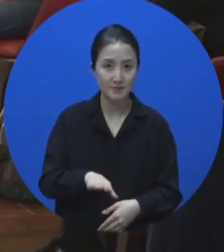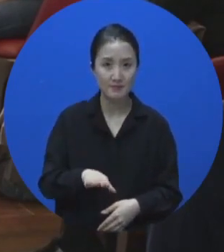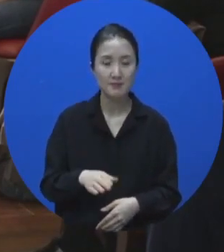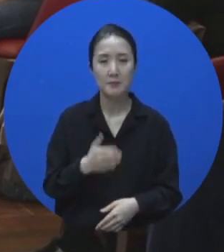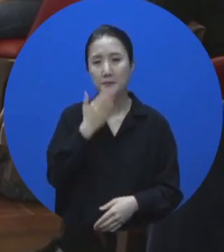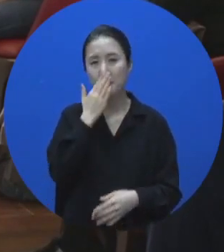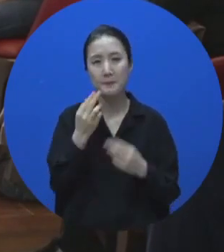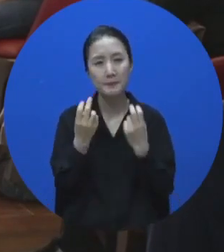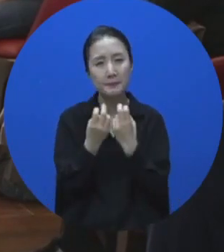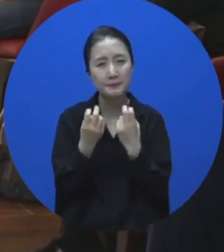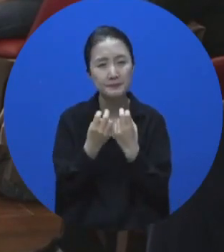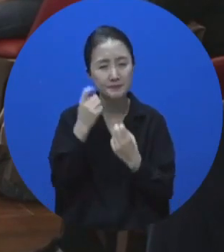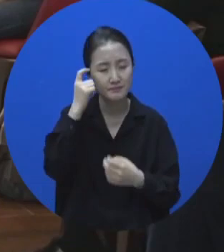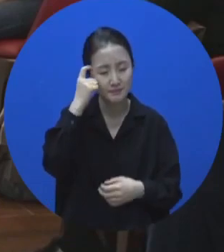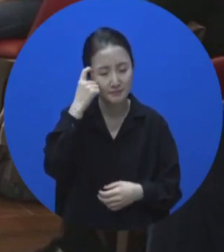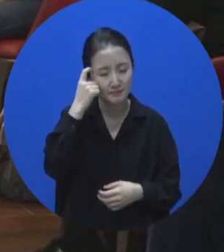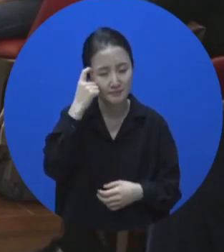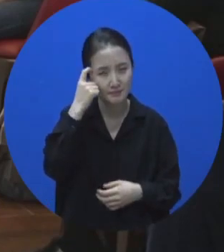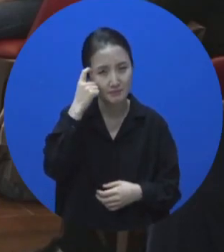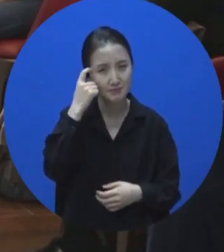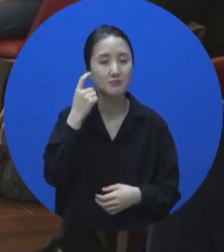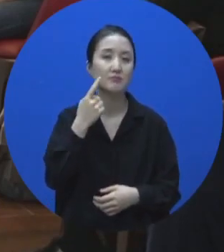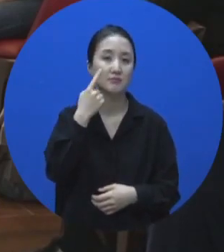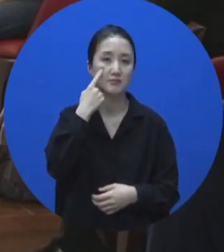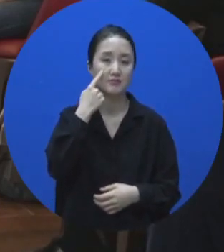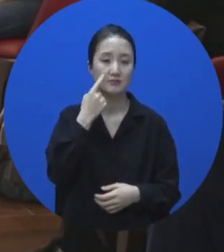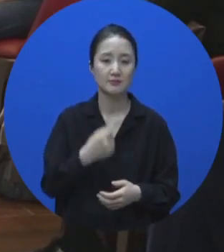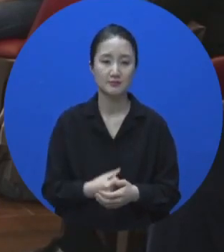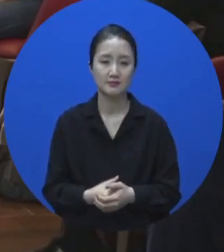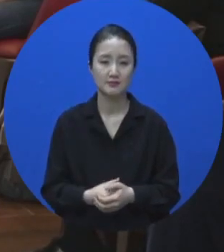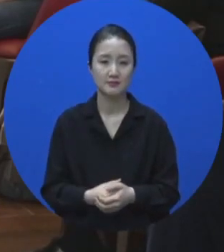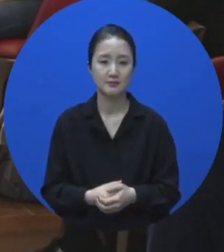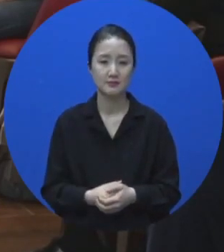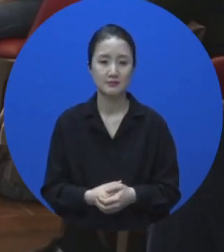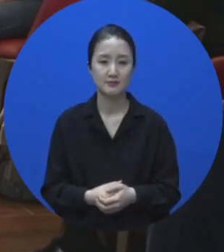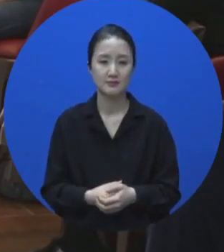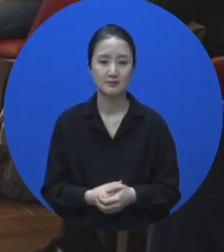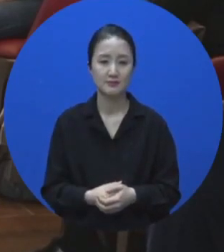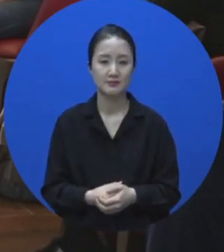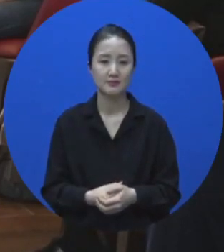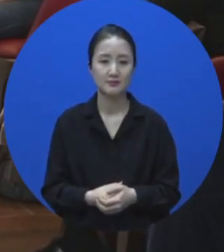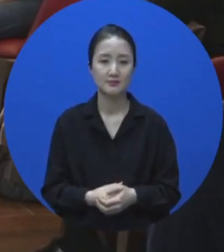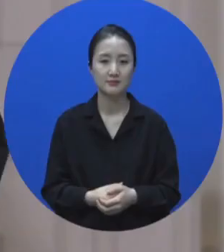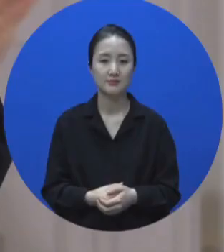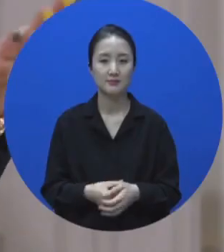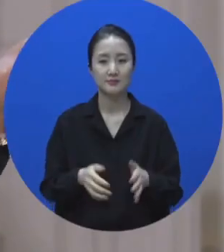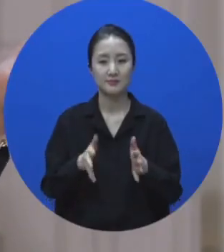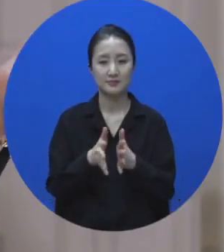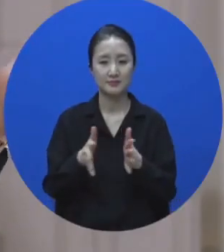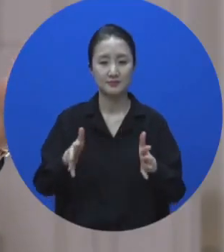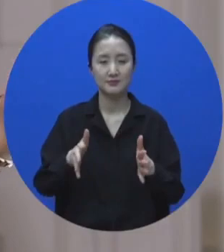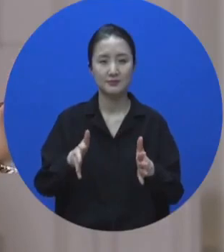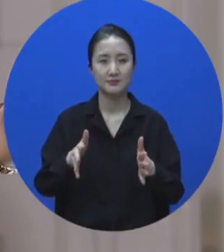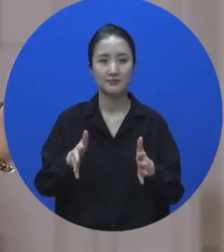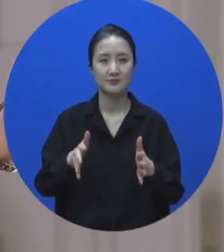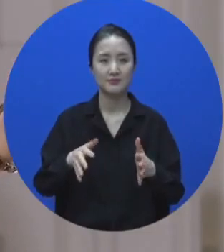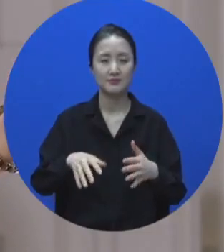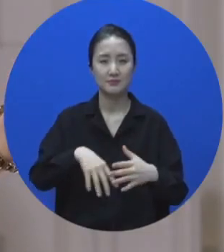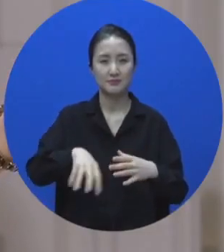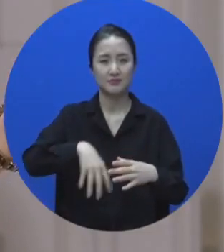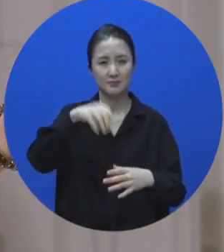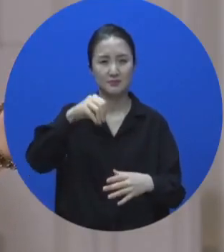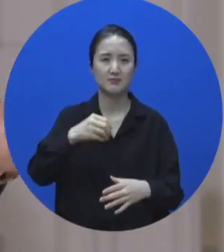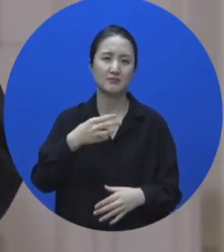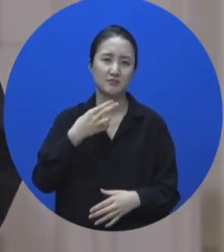여러분들이 지금 할 수 있는 방법을 생각했습니다 그렇지만 정말 청약 의 당첨이 되지